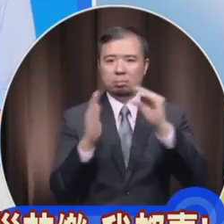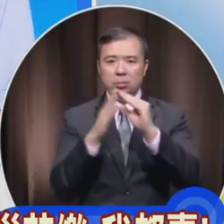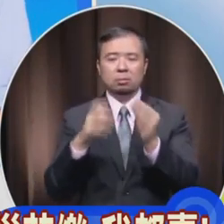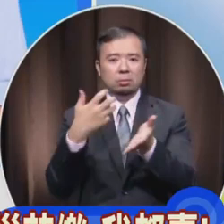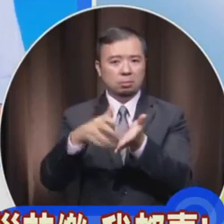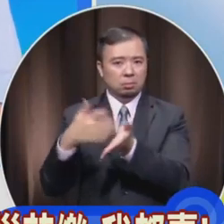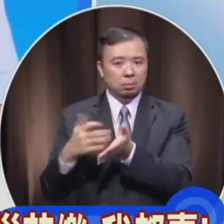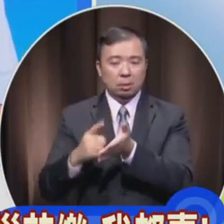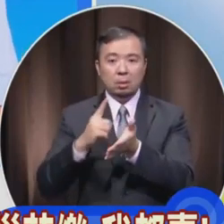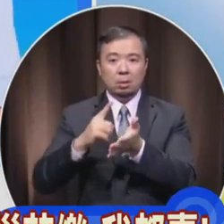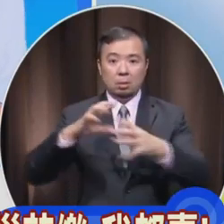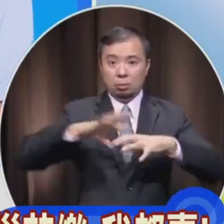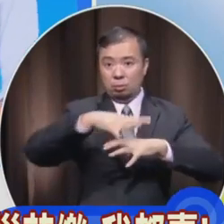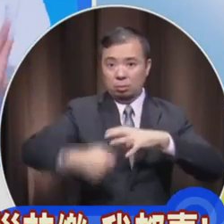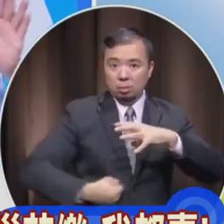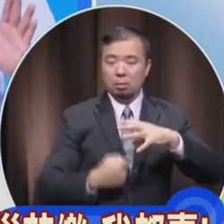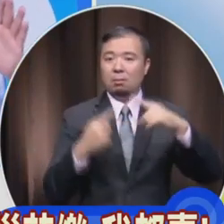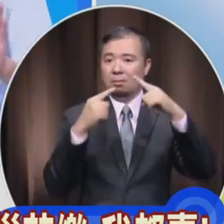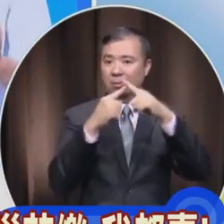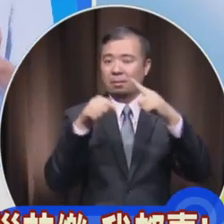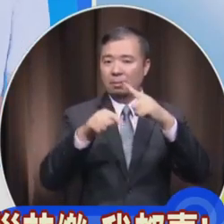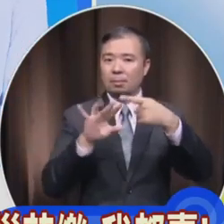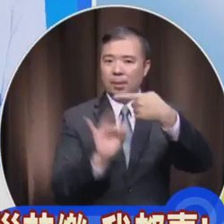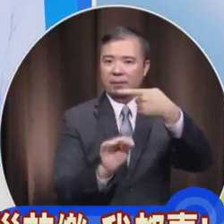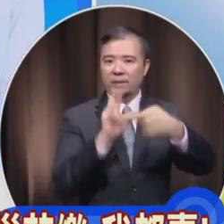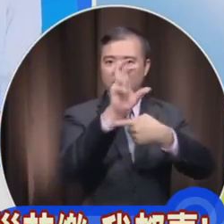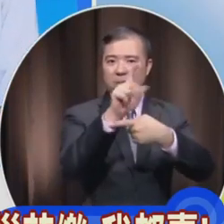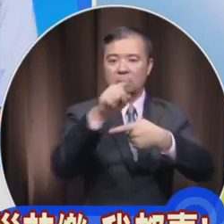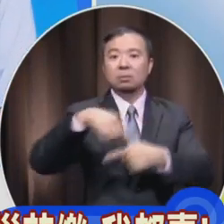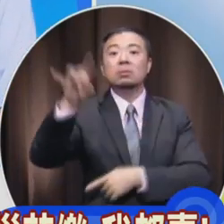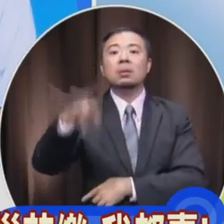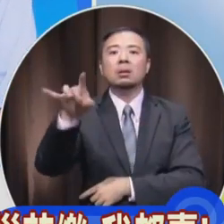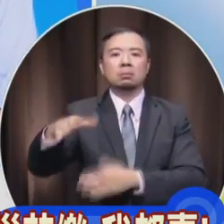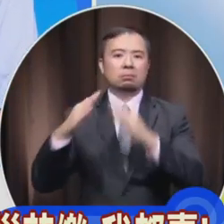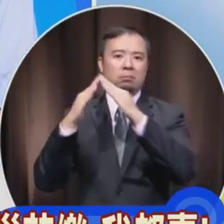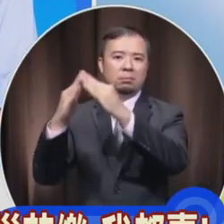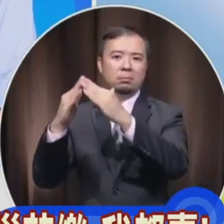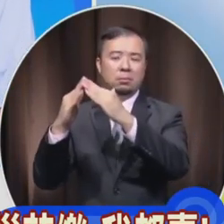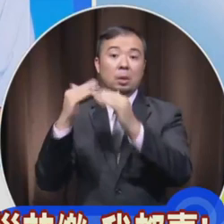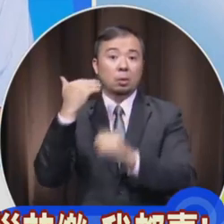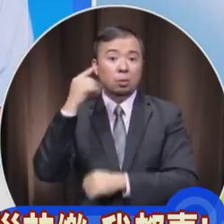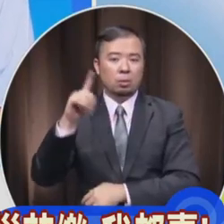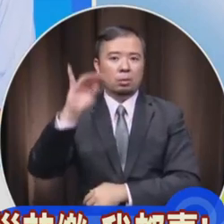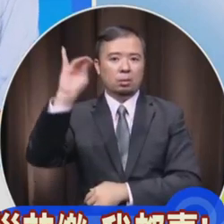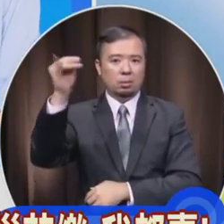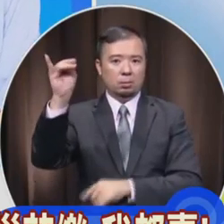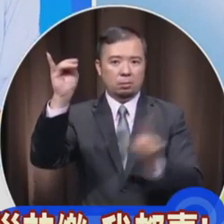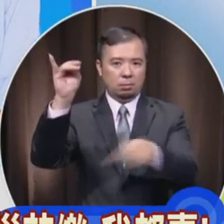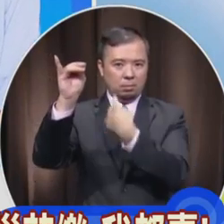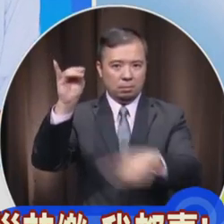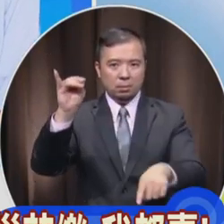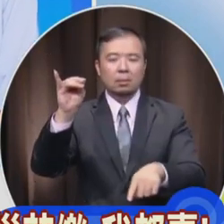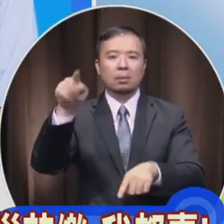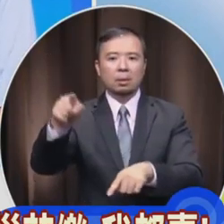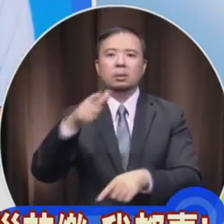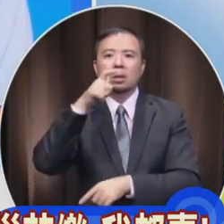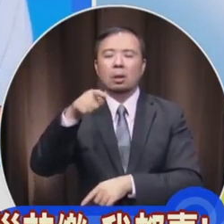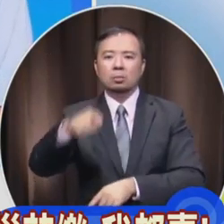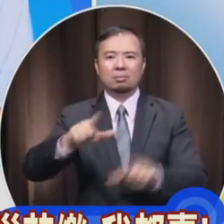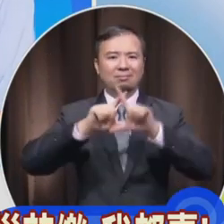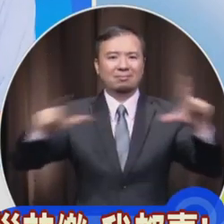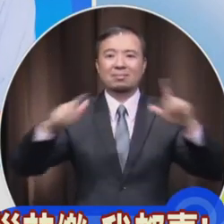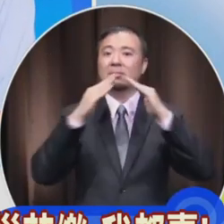全世界人口70%左右往都市集中，1000万人以上才叫巨型都市。请问台湾有